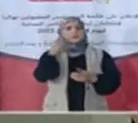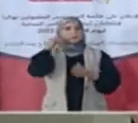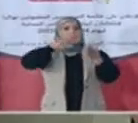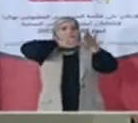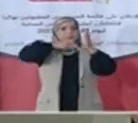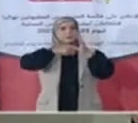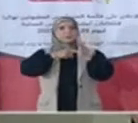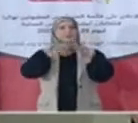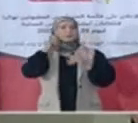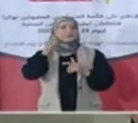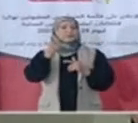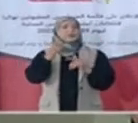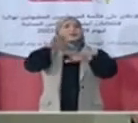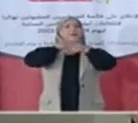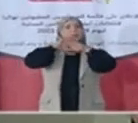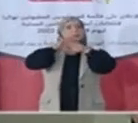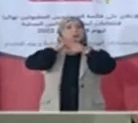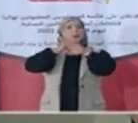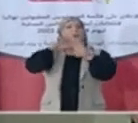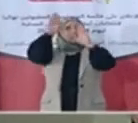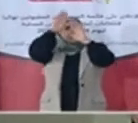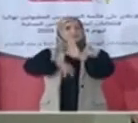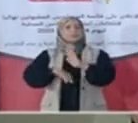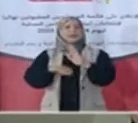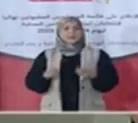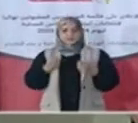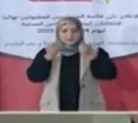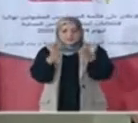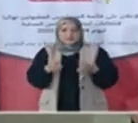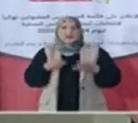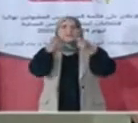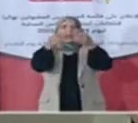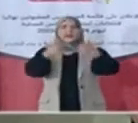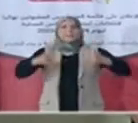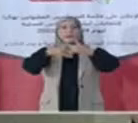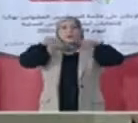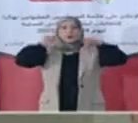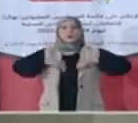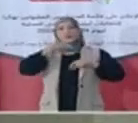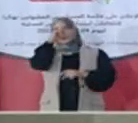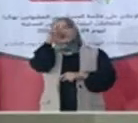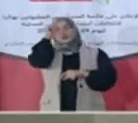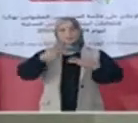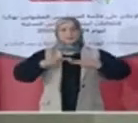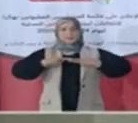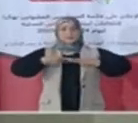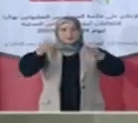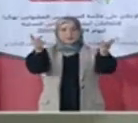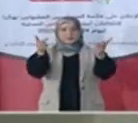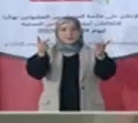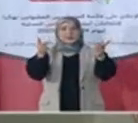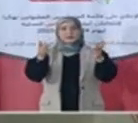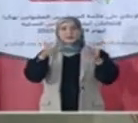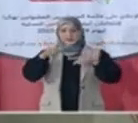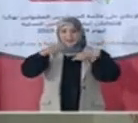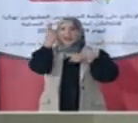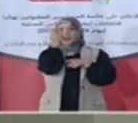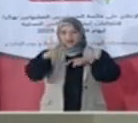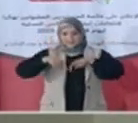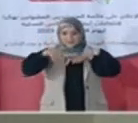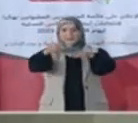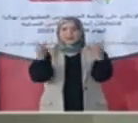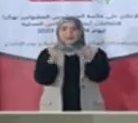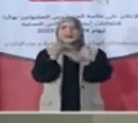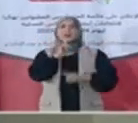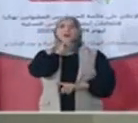على أمر سقف الإنفاق من طرف مجلس الوزراء، وإن شاء الله سيتم نشره في الأيام القليلة القادمة. هذا